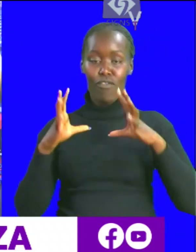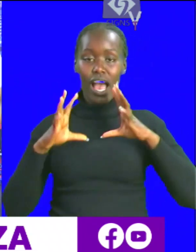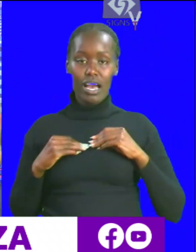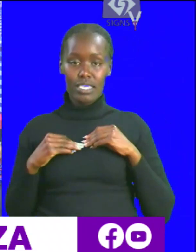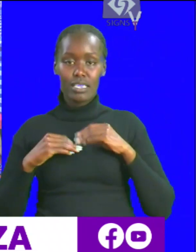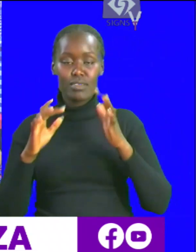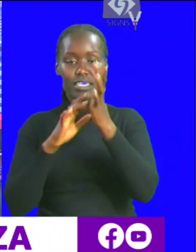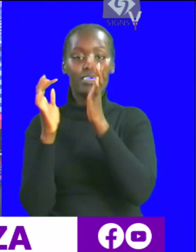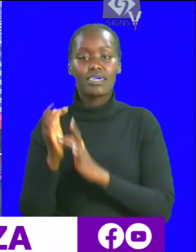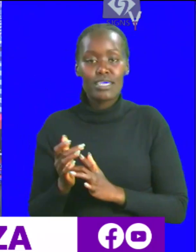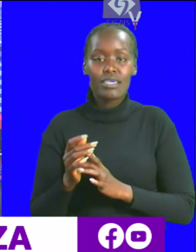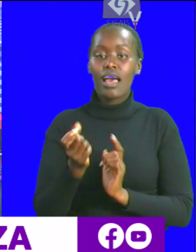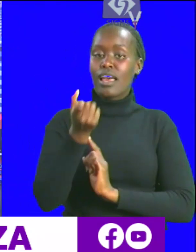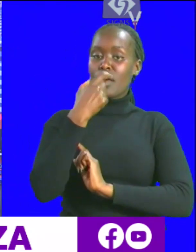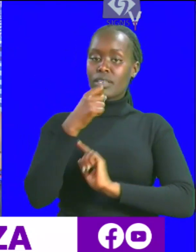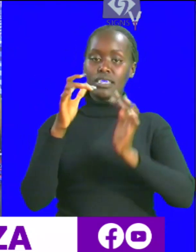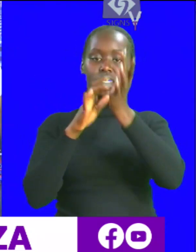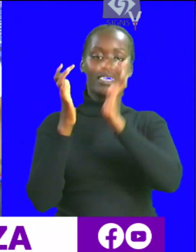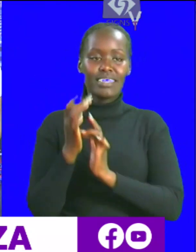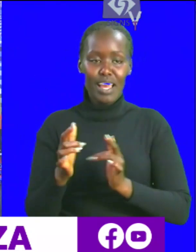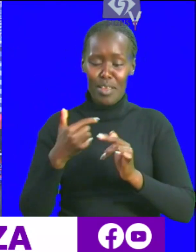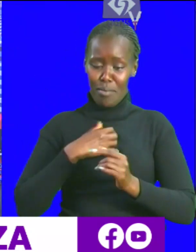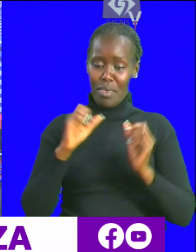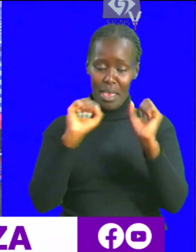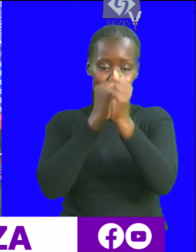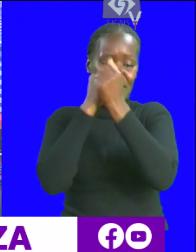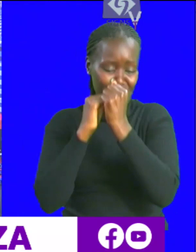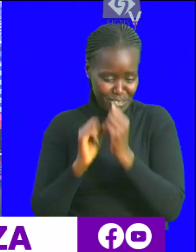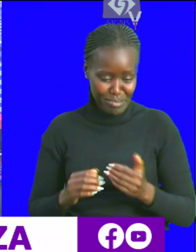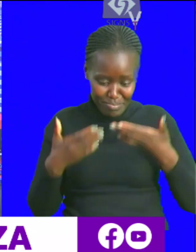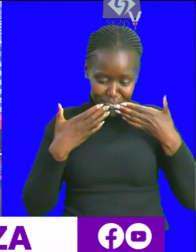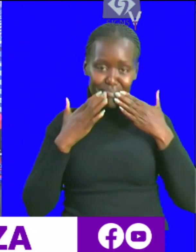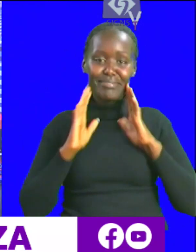Tu wawili tu. On my side. Sijui niwaambie guess who.